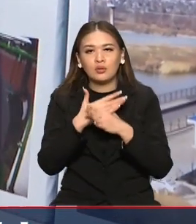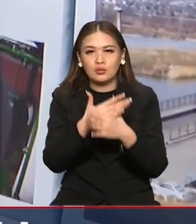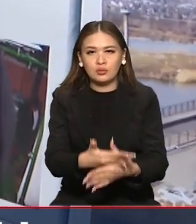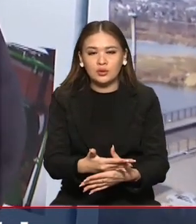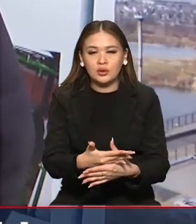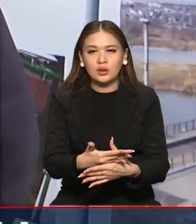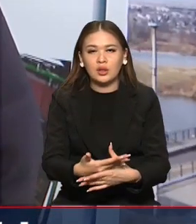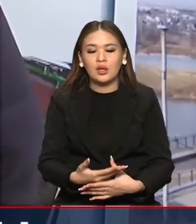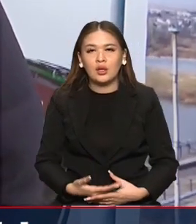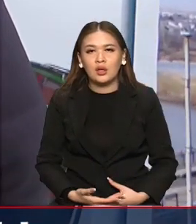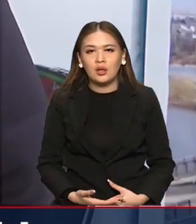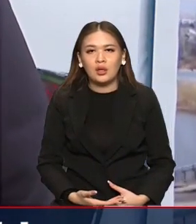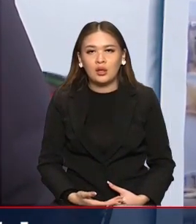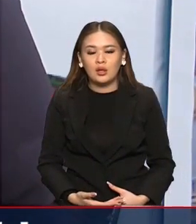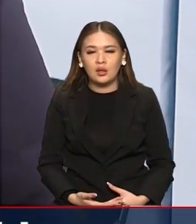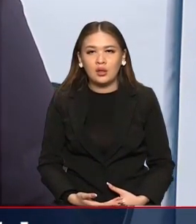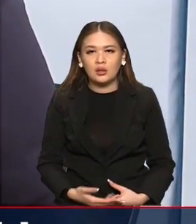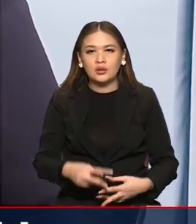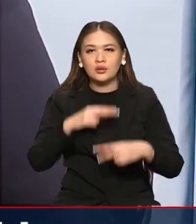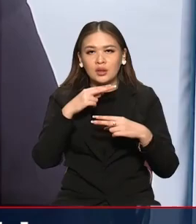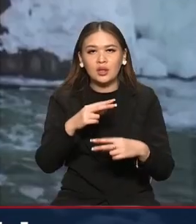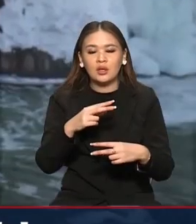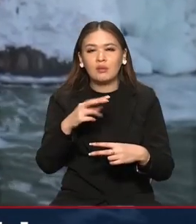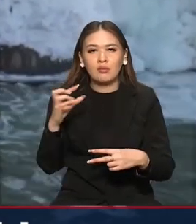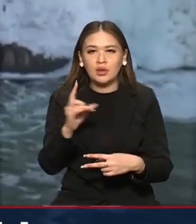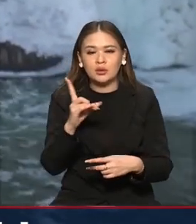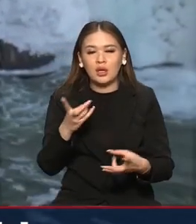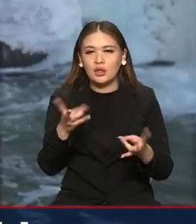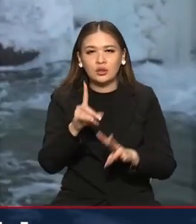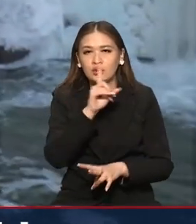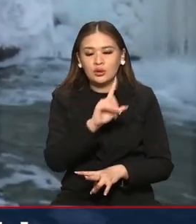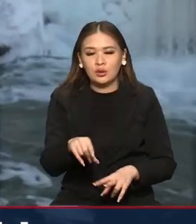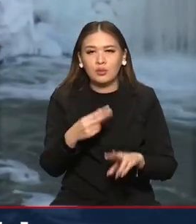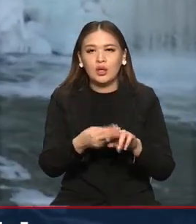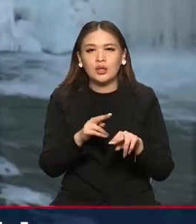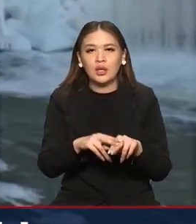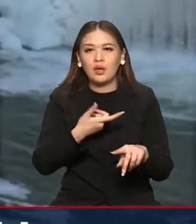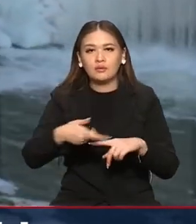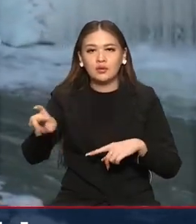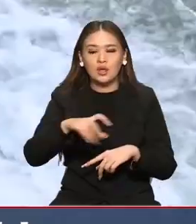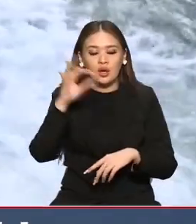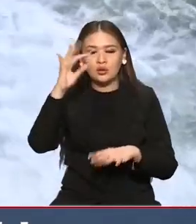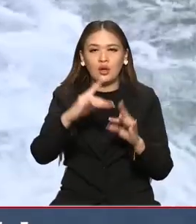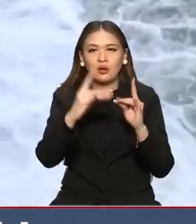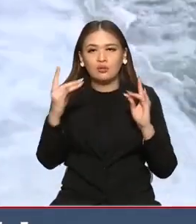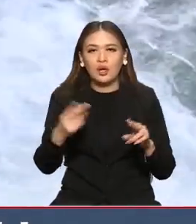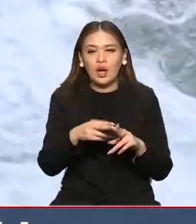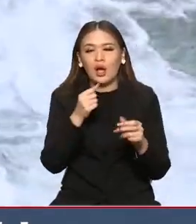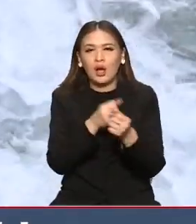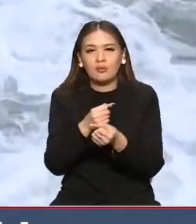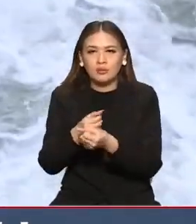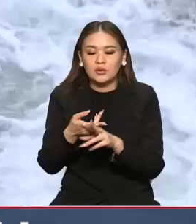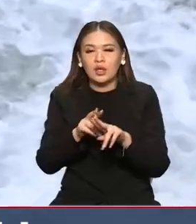көмексіз, үкіметтің көмегінсіз, назарынсыз ешкім қалмайды. Аймақта бірқатар автожол көпірлерінің конструкциялары апатты жағдайда.